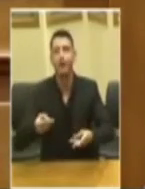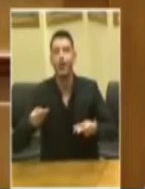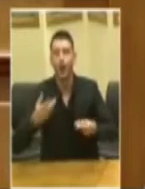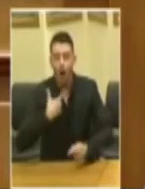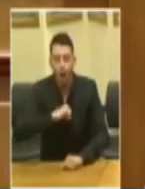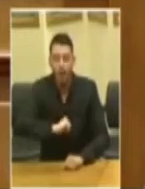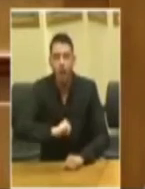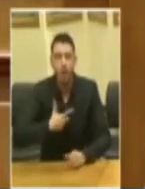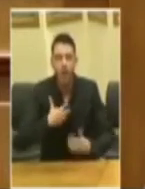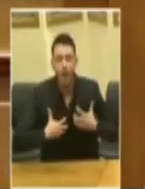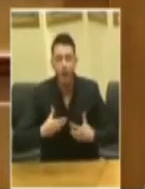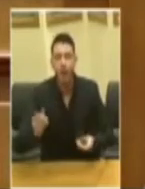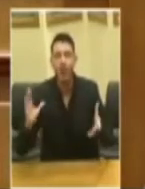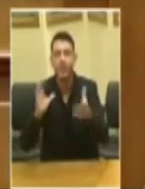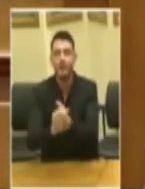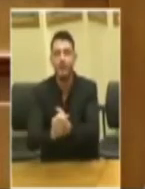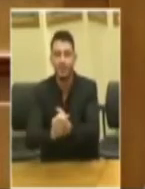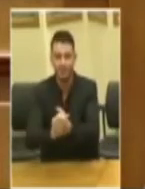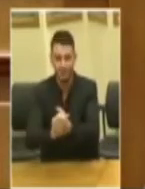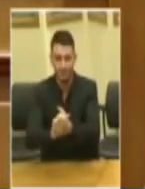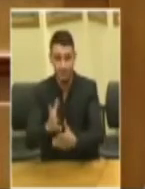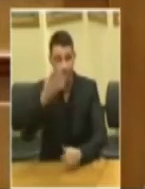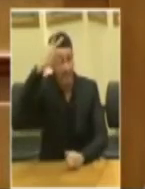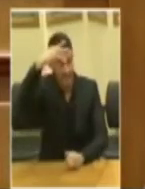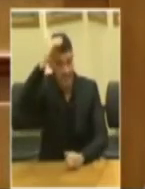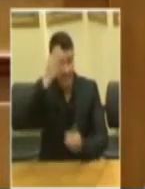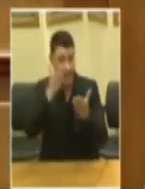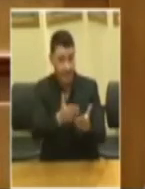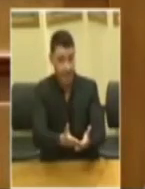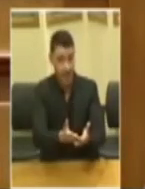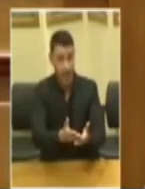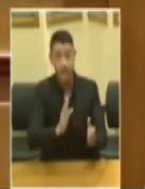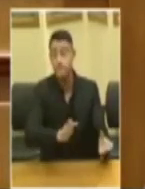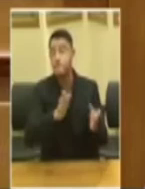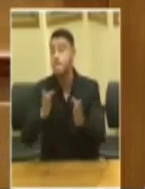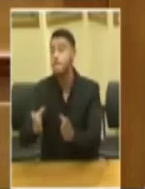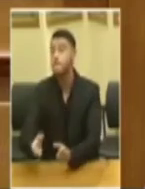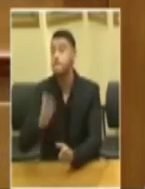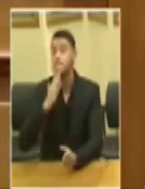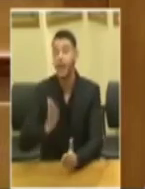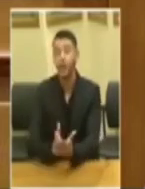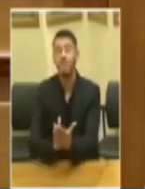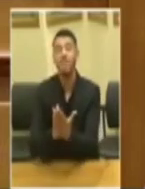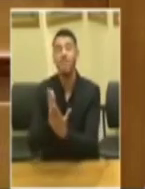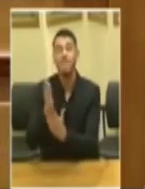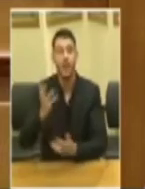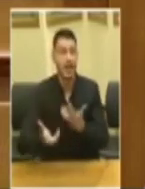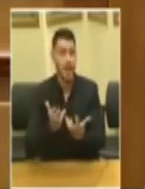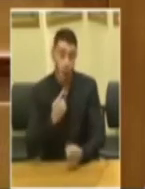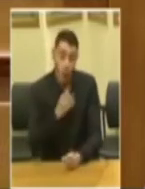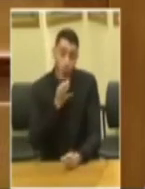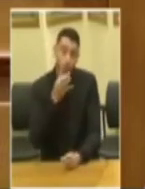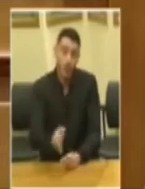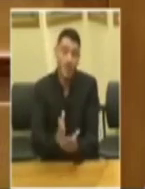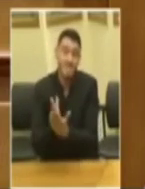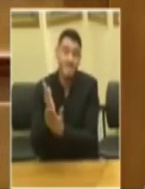Τσίπρα, με τον έντιμο, έτσι τον χαρακτηρίσατε, εταίρο σας, τον κύριο Καμένο. Είναι